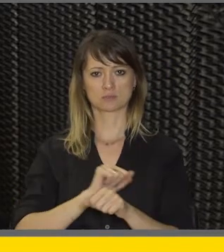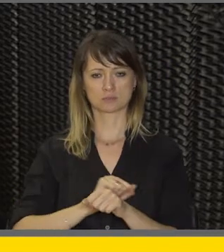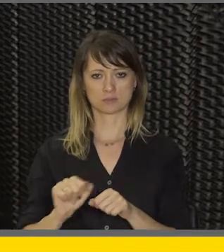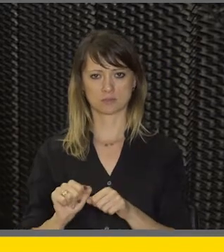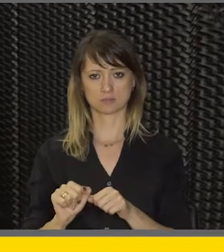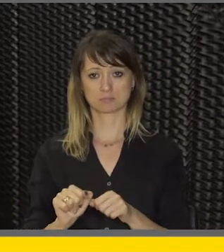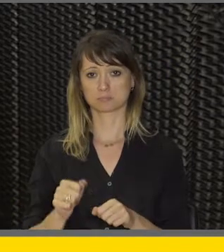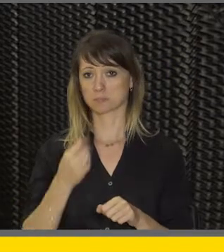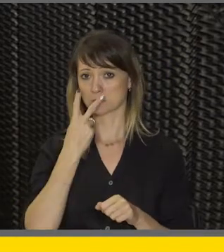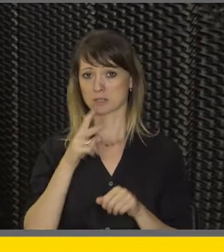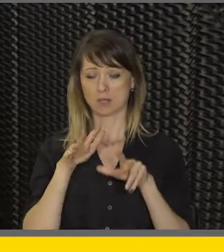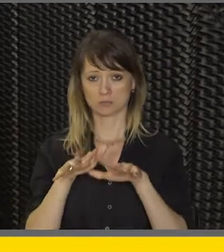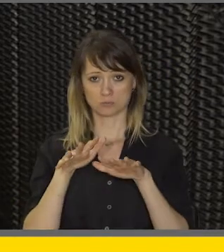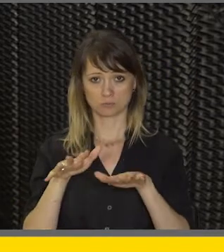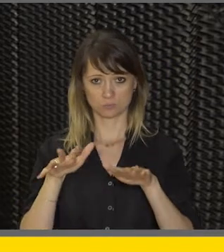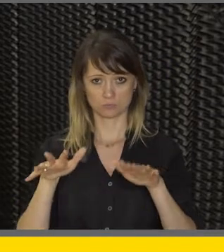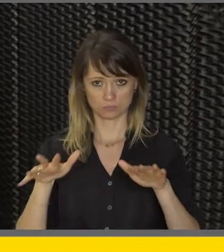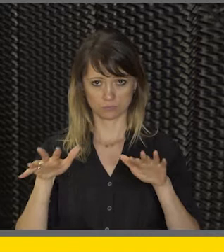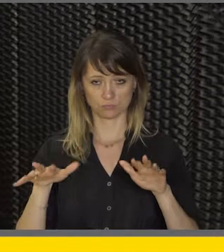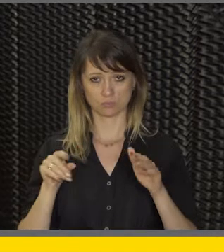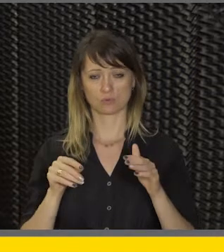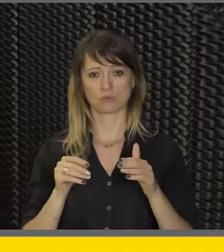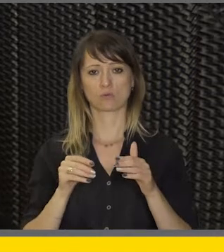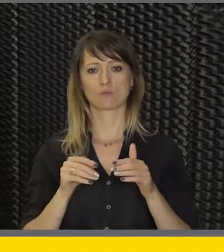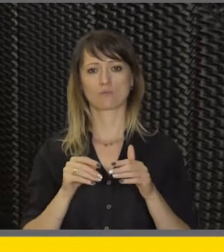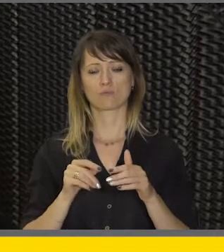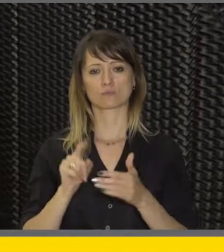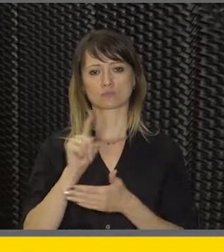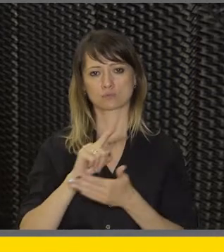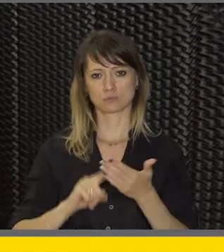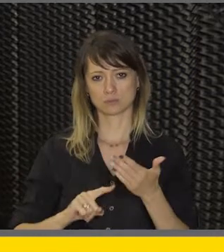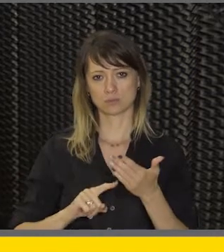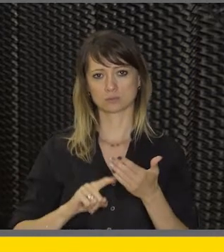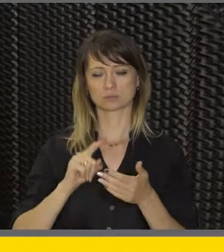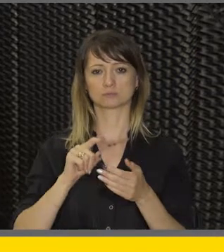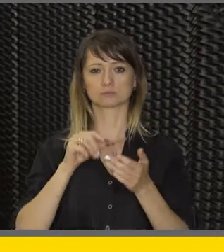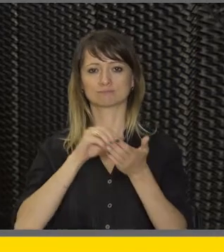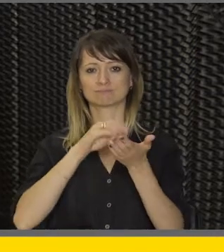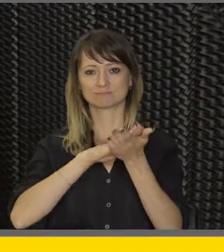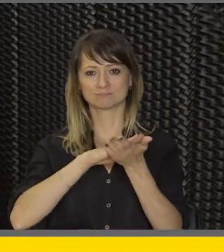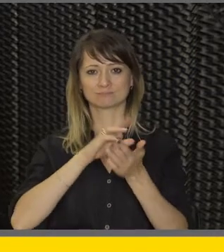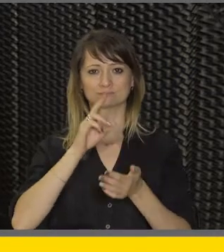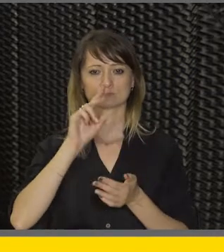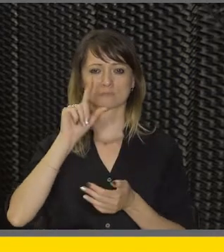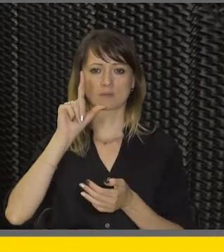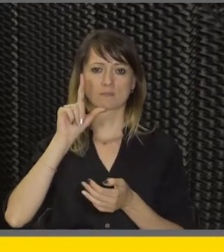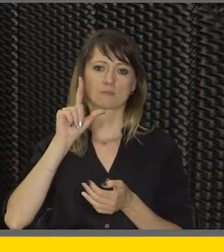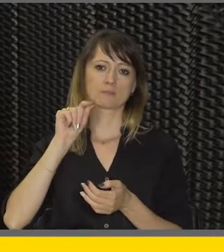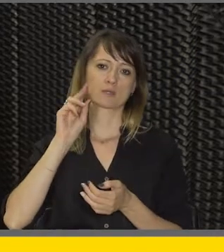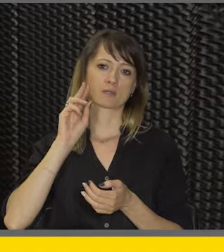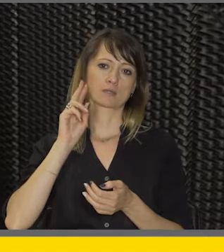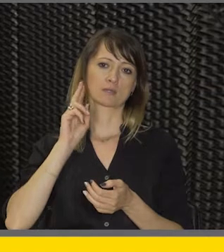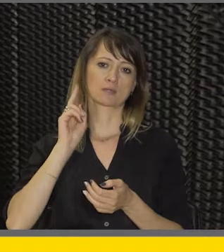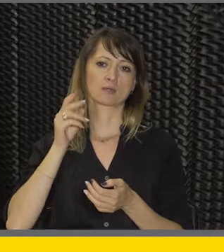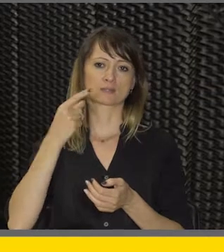zauważyć, jak duże jest pokrycie województwa śląskiego w tych kodach PKD, gdzie występuje zielona gospodarka.